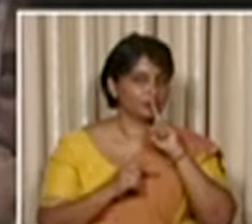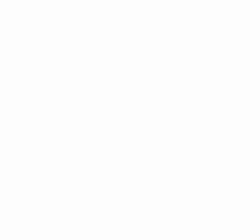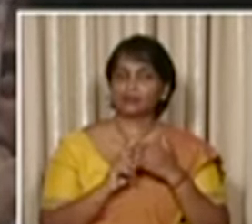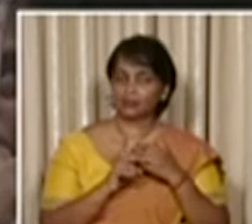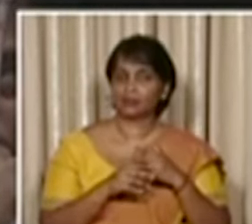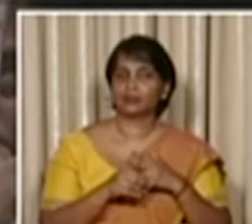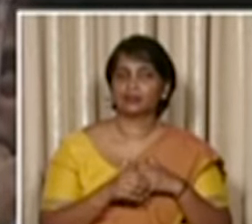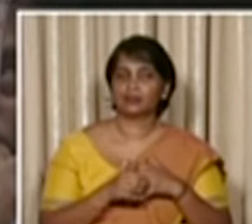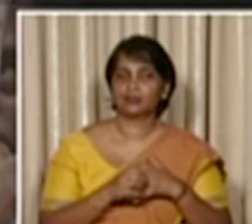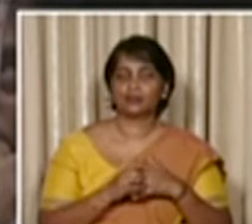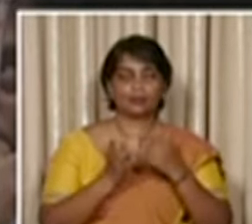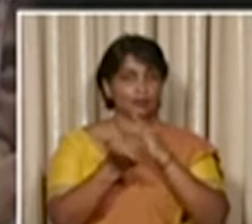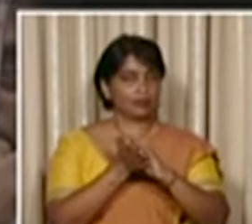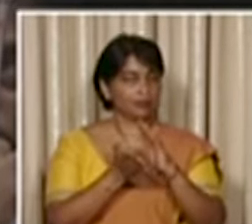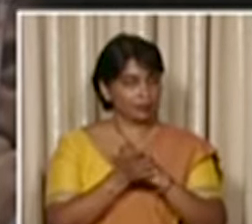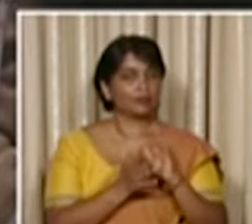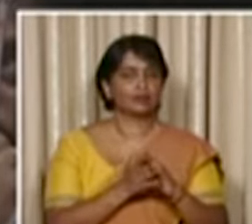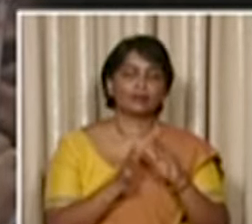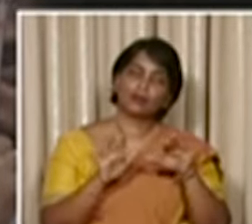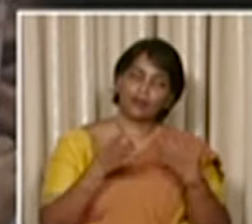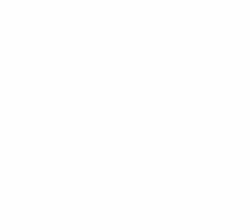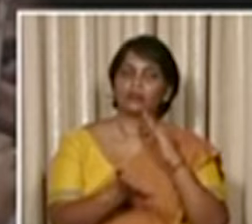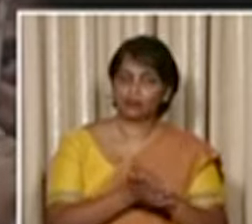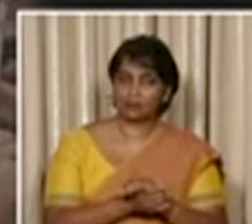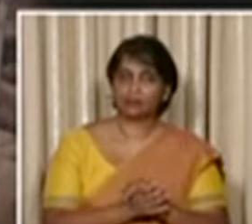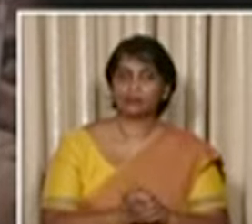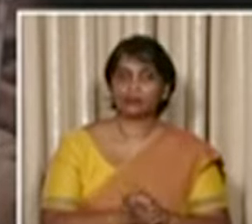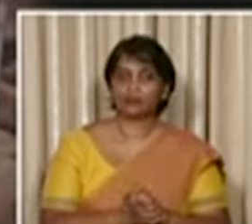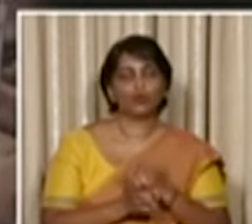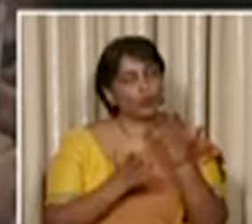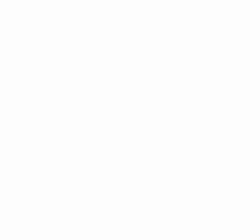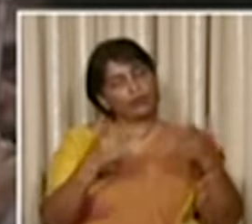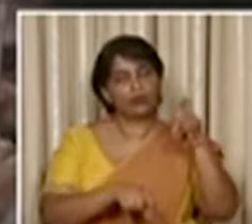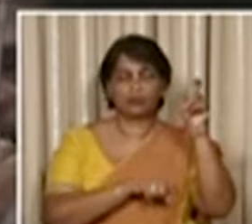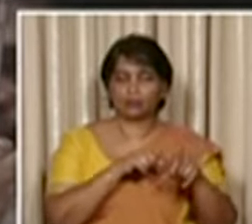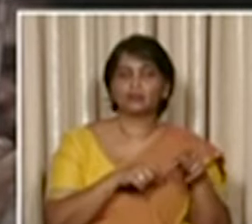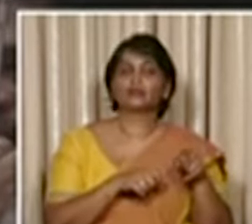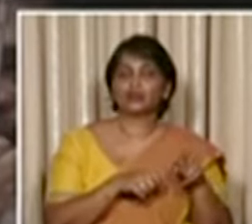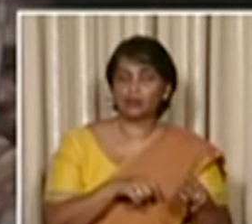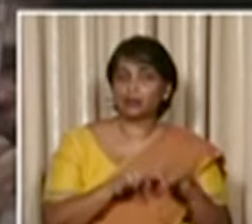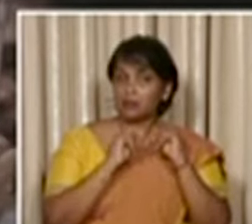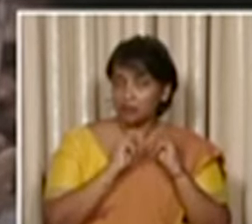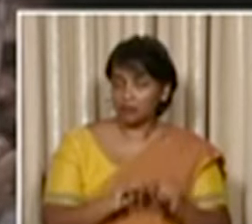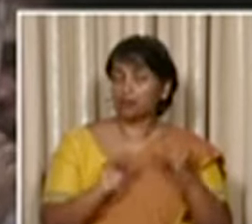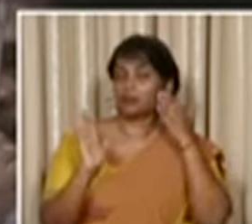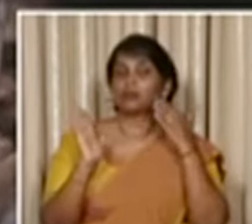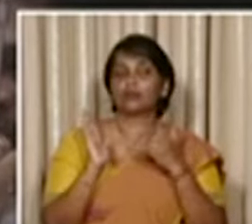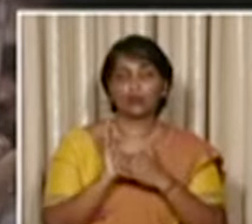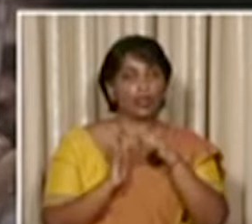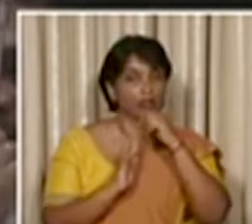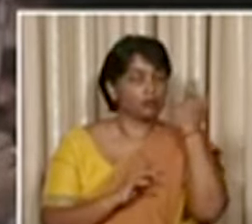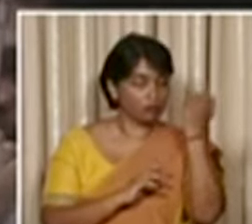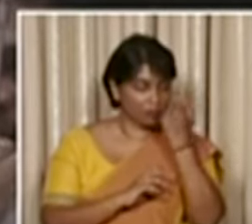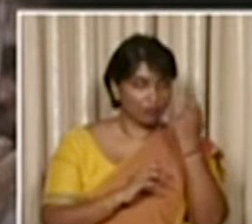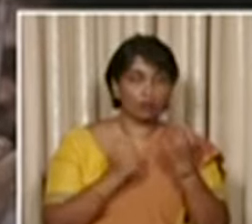පිළිබඳව යුක්තිය ඉටු කරනවා කියලා මොන මට්ටමින් වුණත් ඔබතුමා හෝ වෙනත් ඕනම කෙනෙක් මේ අපරාධය පිළිබඳව සත්‍ය සොයා